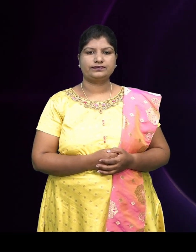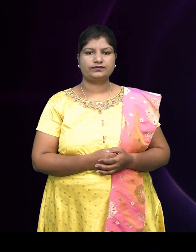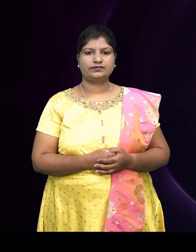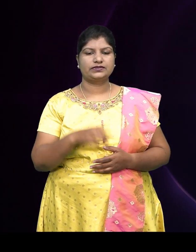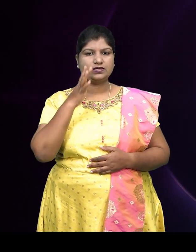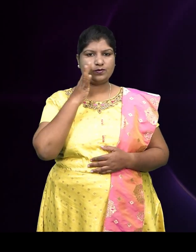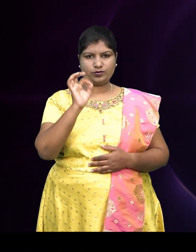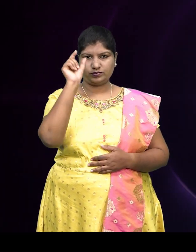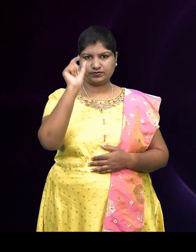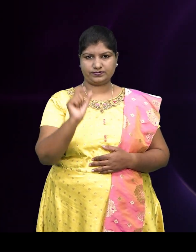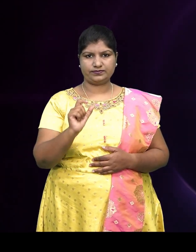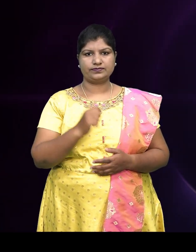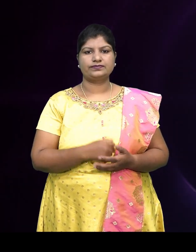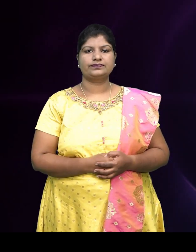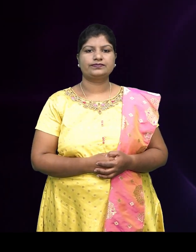मुख्य शब्द: